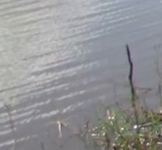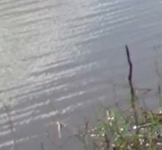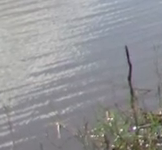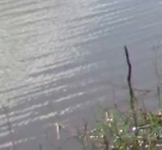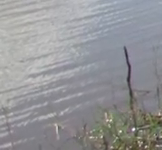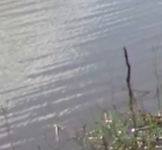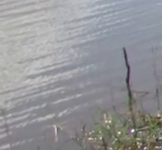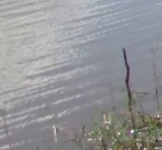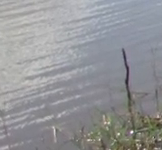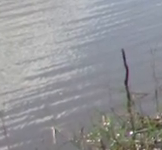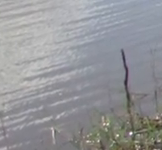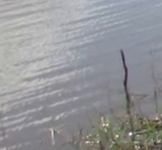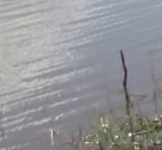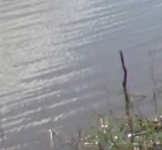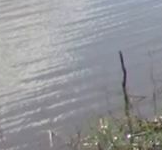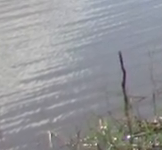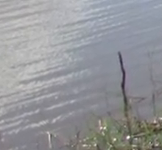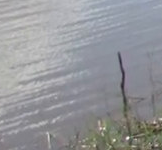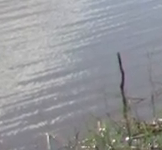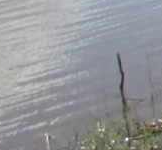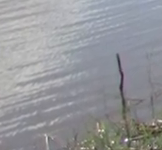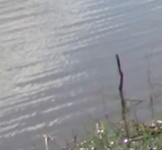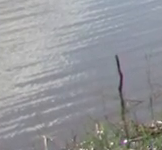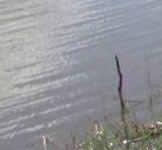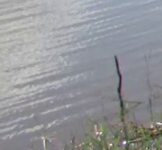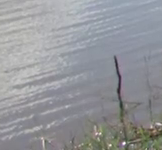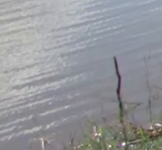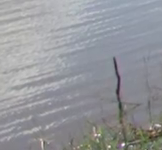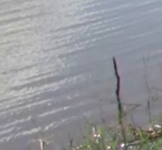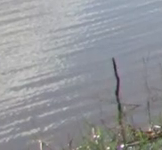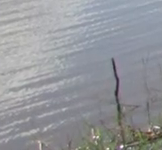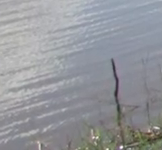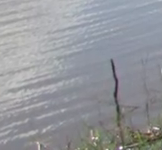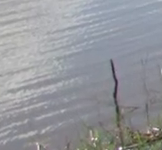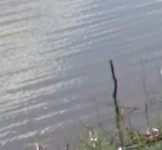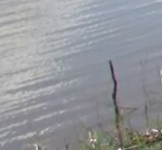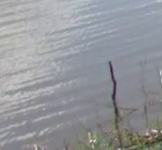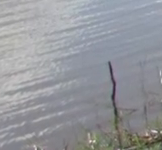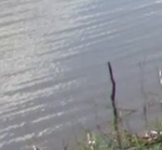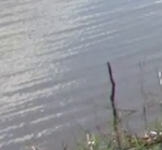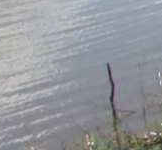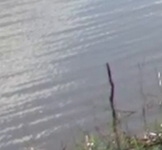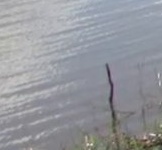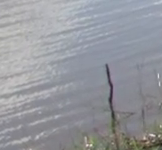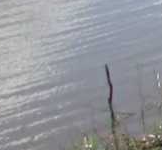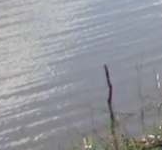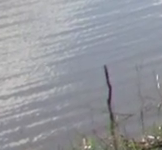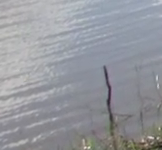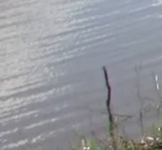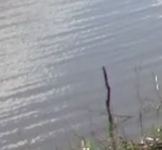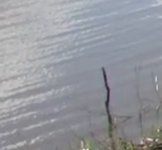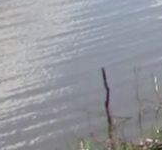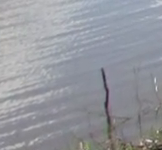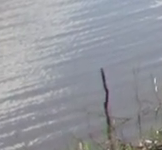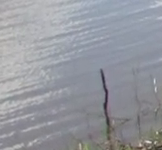tanah kerajaan ataupun stickland jadi dalam usaha memelihara Tasik ini sebagai tapi ajak bayi file ini